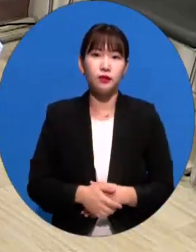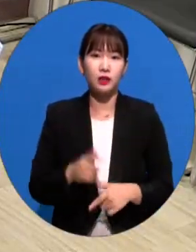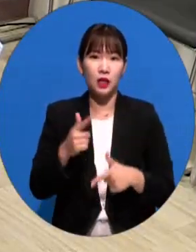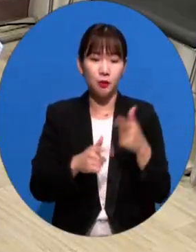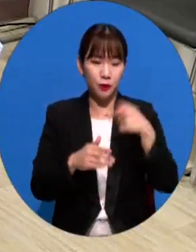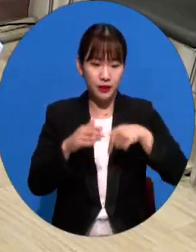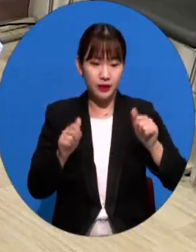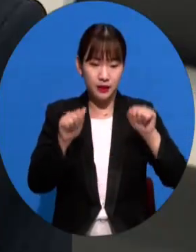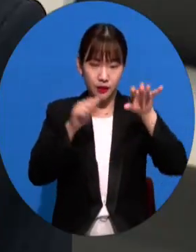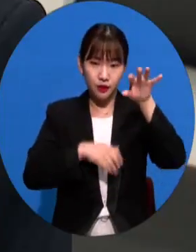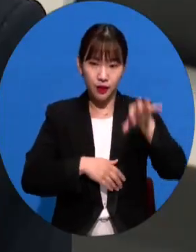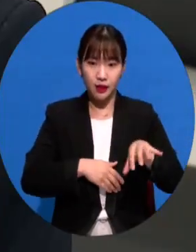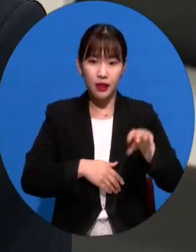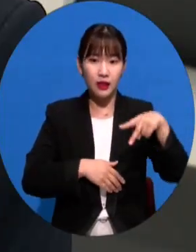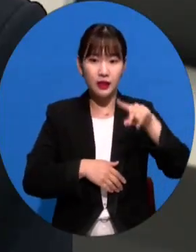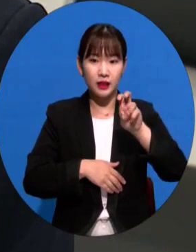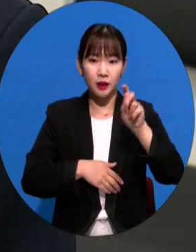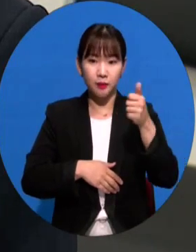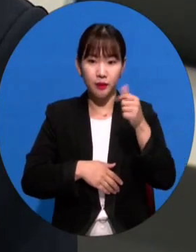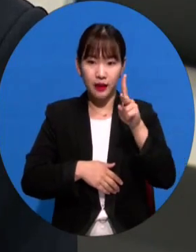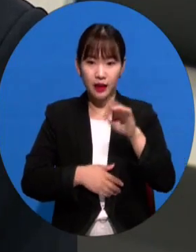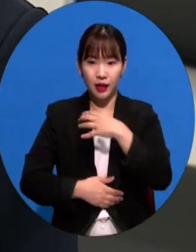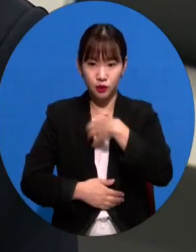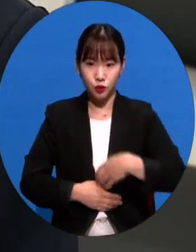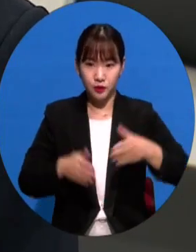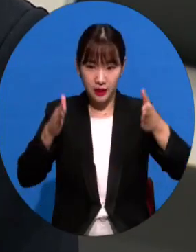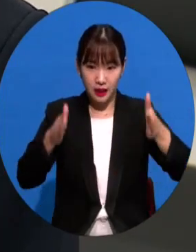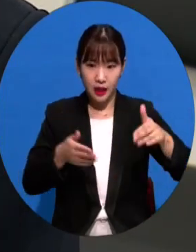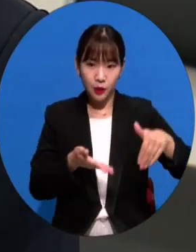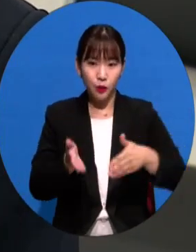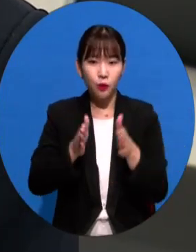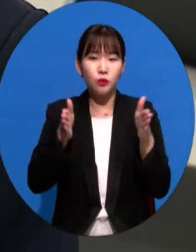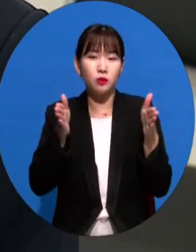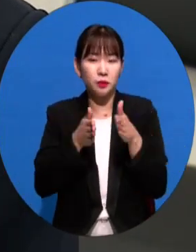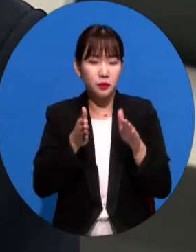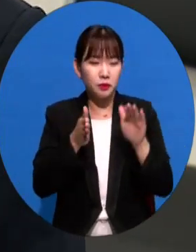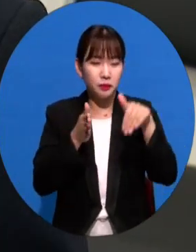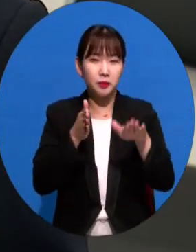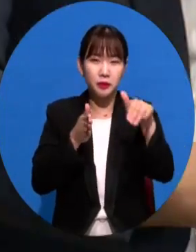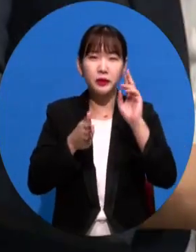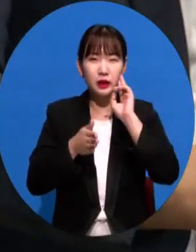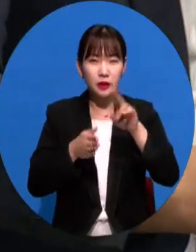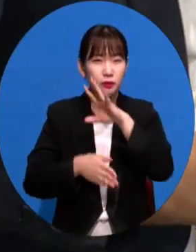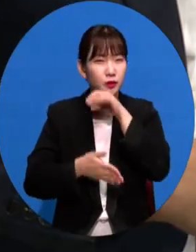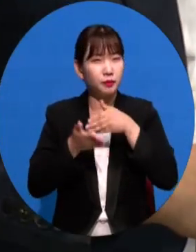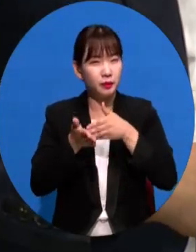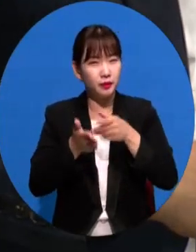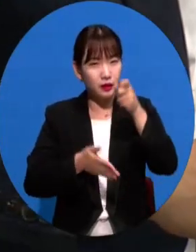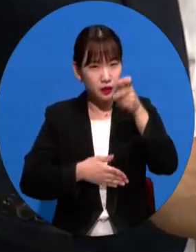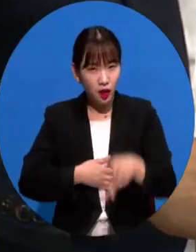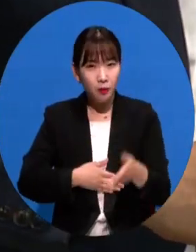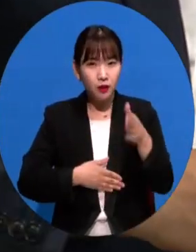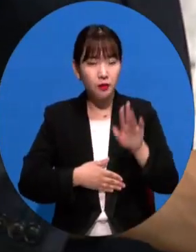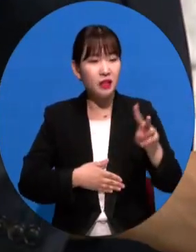목포 실내체육관에서 삼양동 주민센터 간 도로는 좁고 굴곡이 심해 민원이 제기돼 왔지만